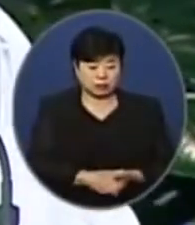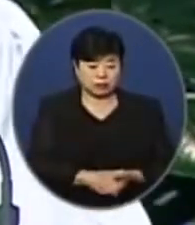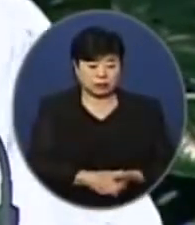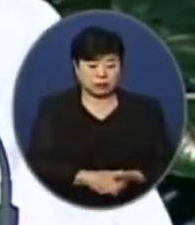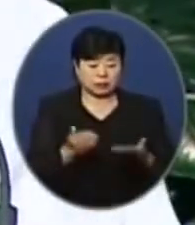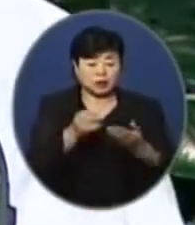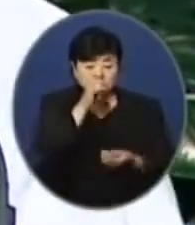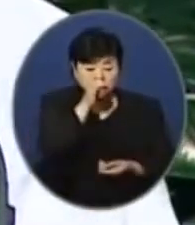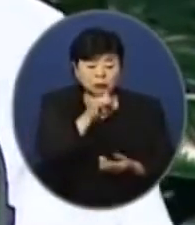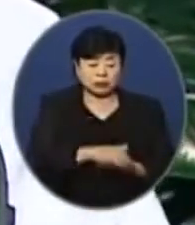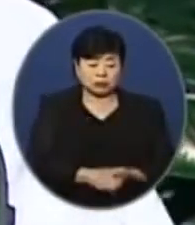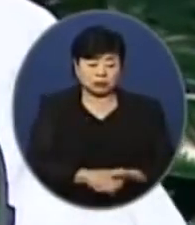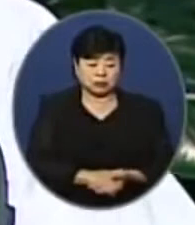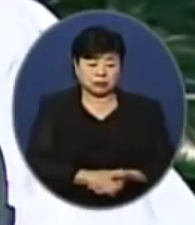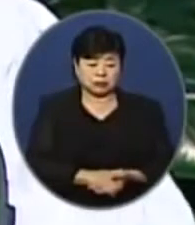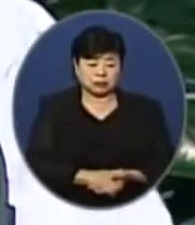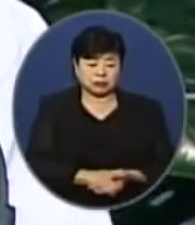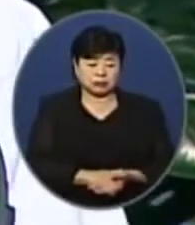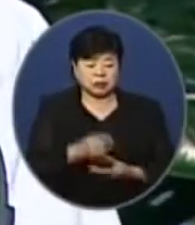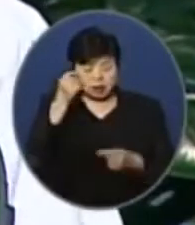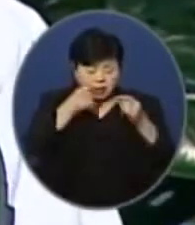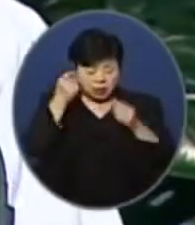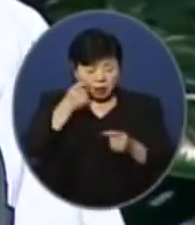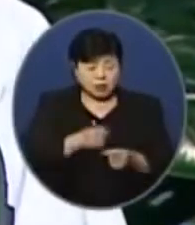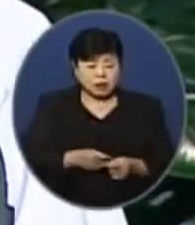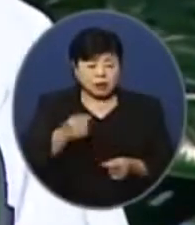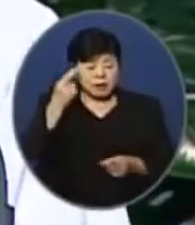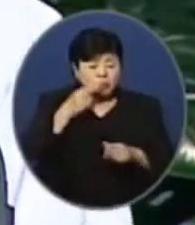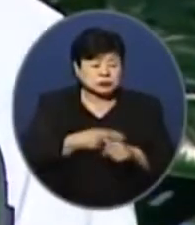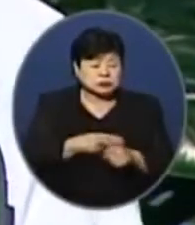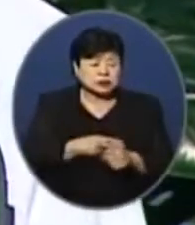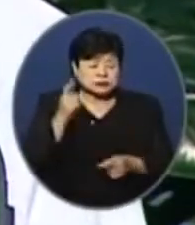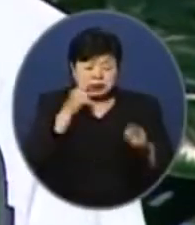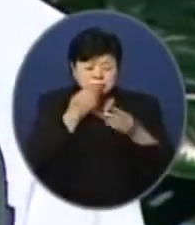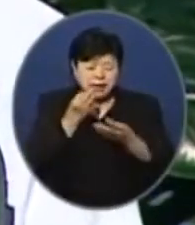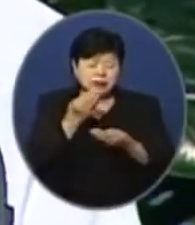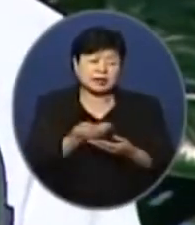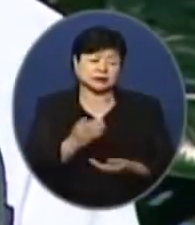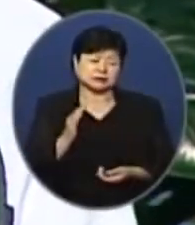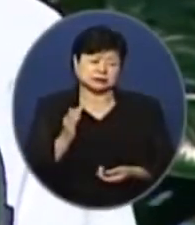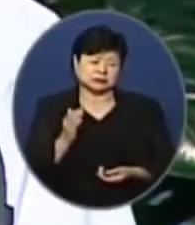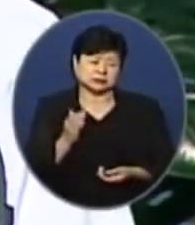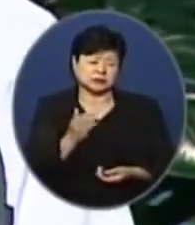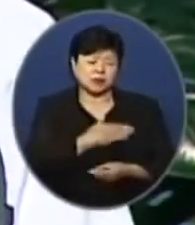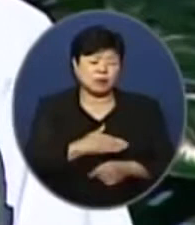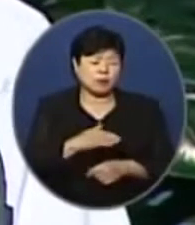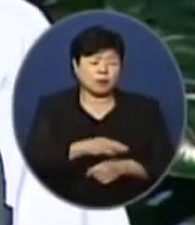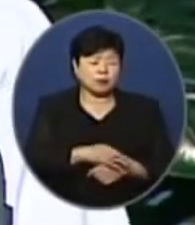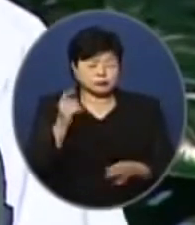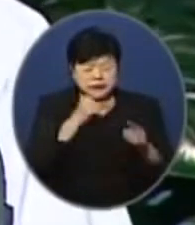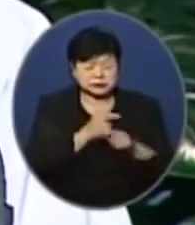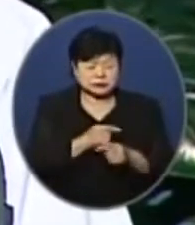일도 있습니다. 이렇게 사도 바울은 많은 상처를 받은 사람입니다. 육신의 상처, 마음의